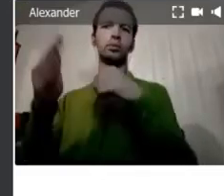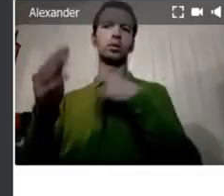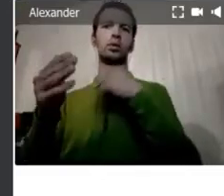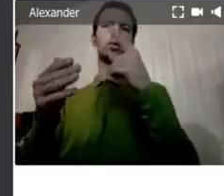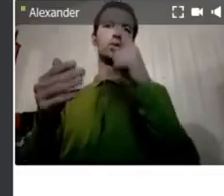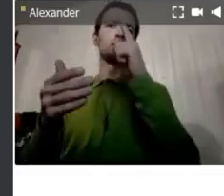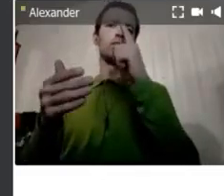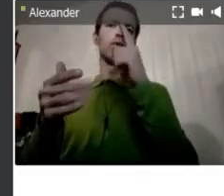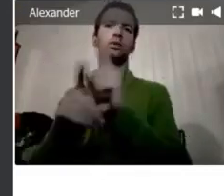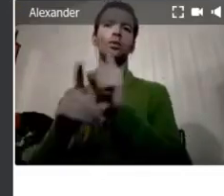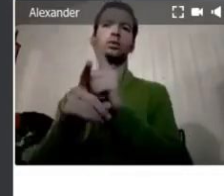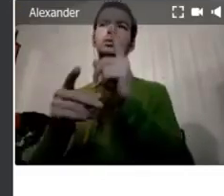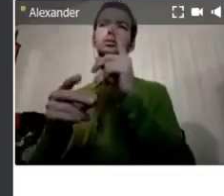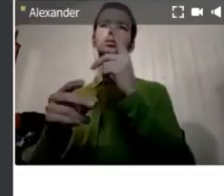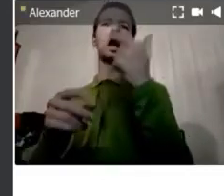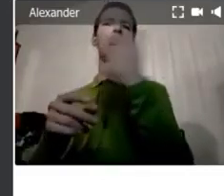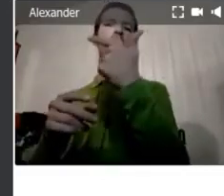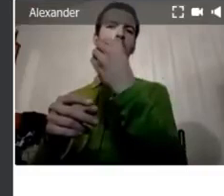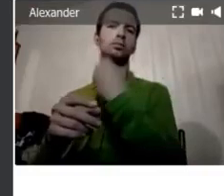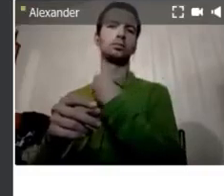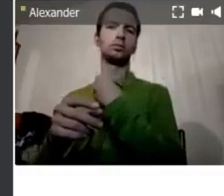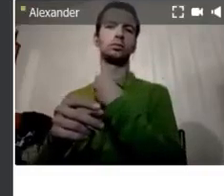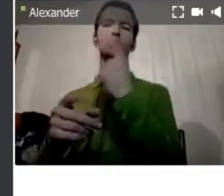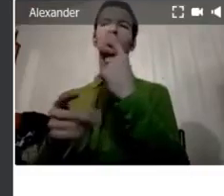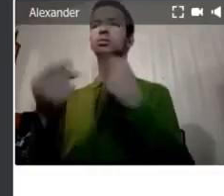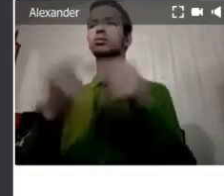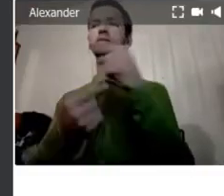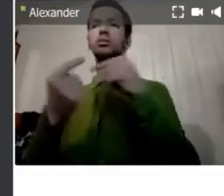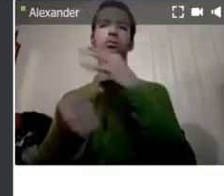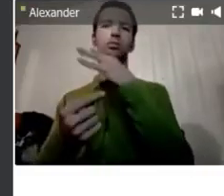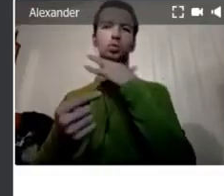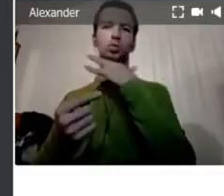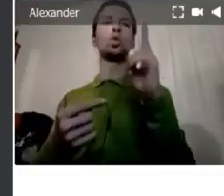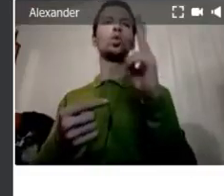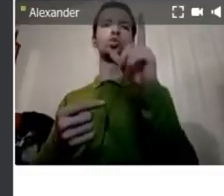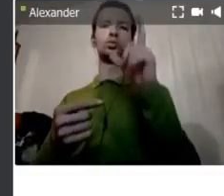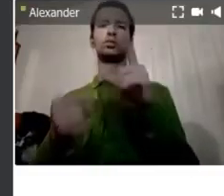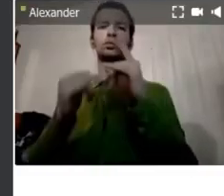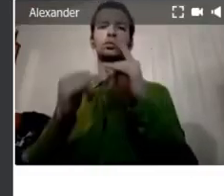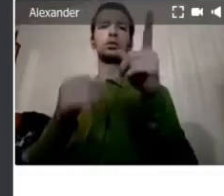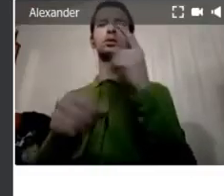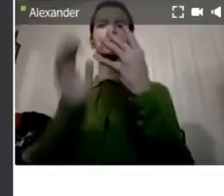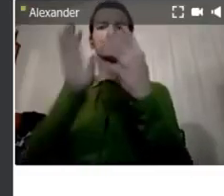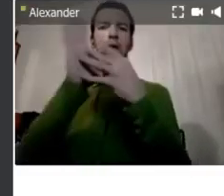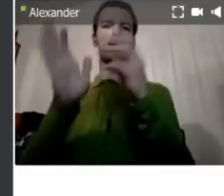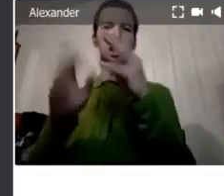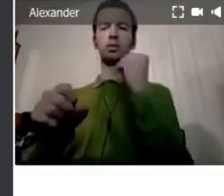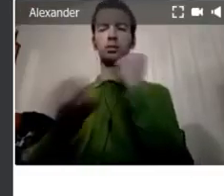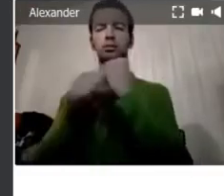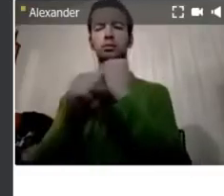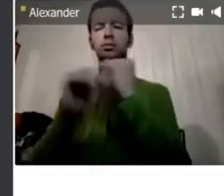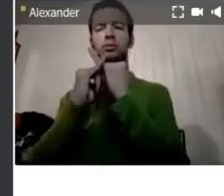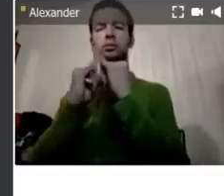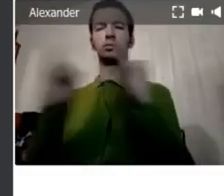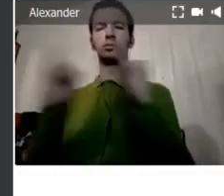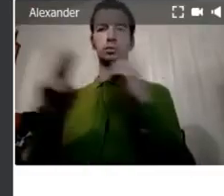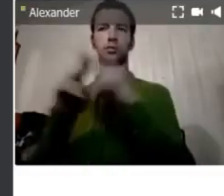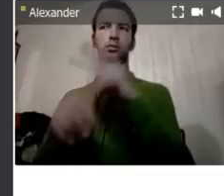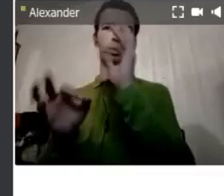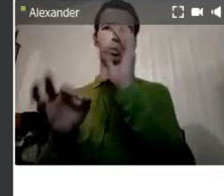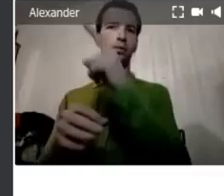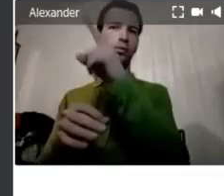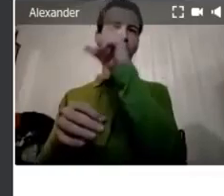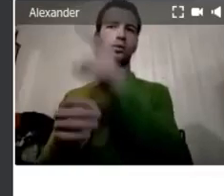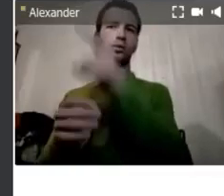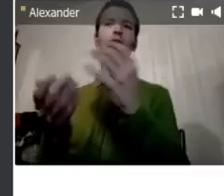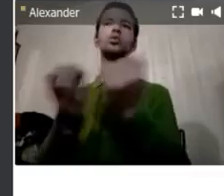факты. Да? Потому что написать, сказать можно все, что угодно. Да? Там пирамидосы вешают лапшу на уши недалеким людям,